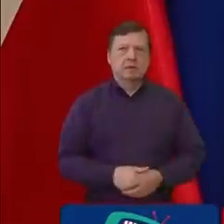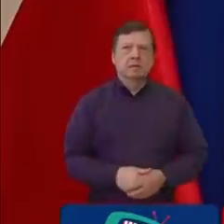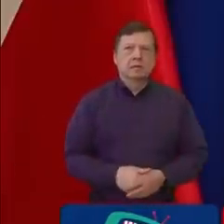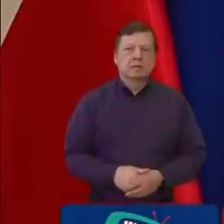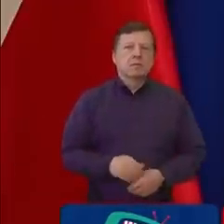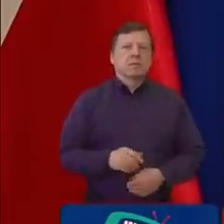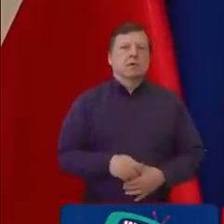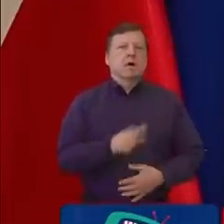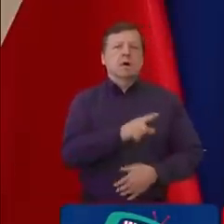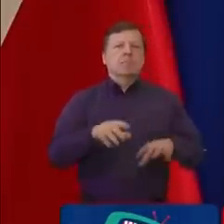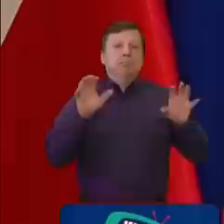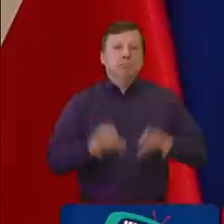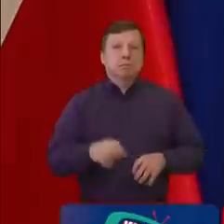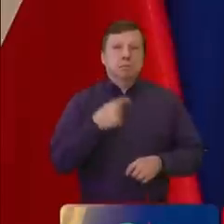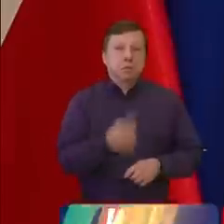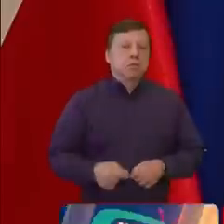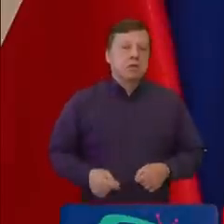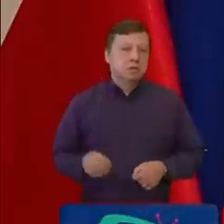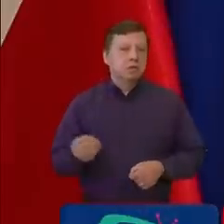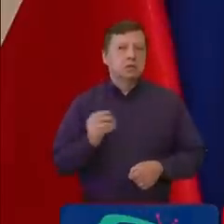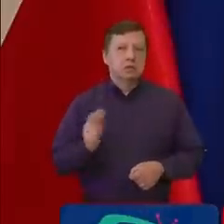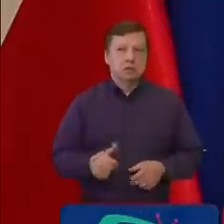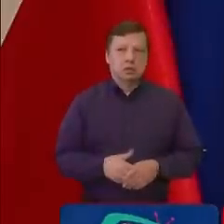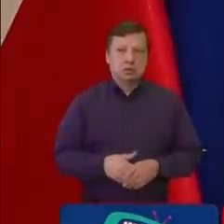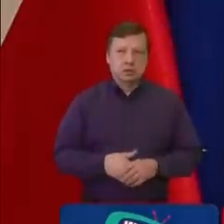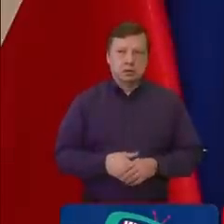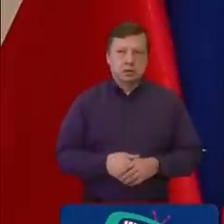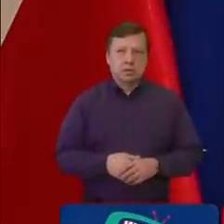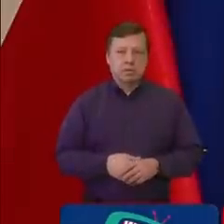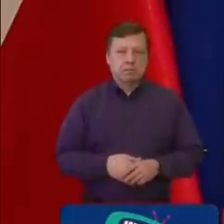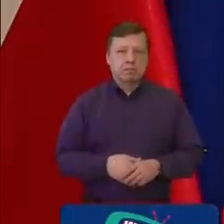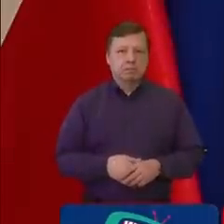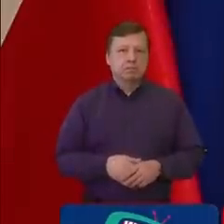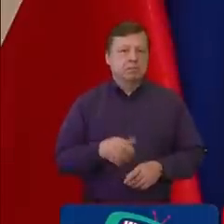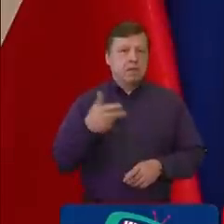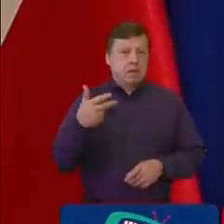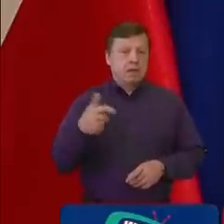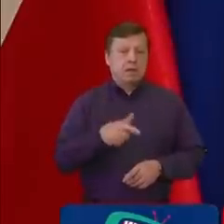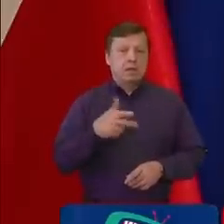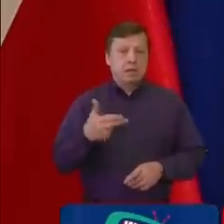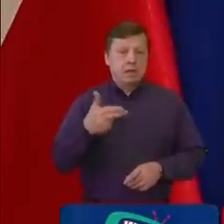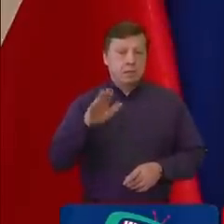powiedział Draghi. Co to oznacza w przypadku Narodowego Banku Polskiego? No, Narodowy Bank Polski,